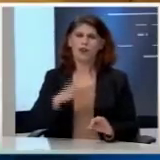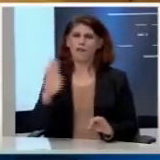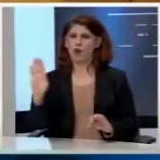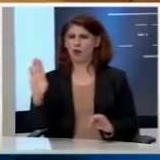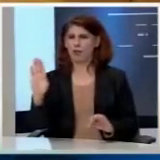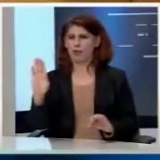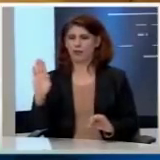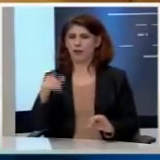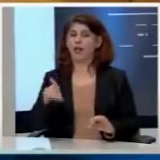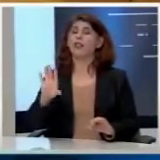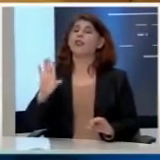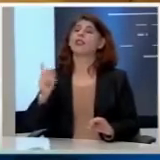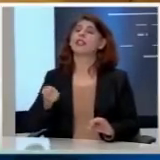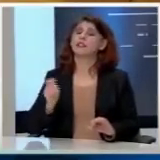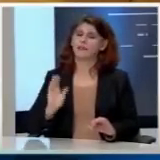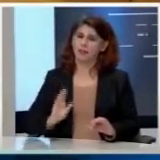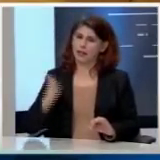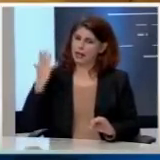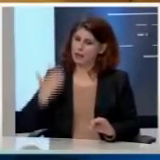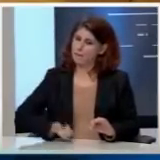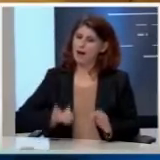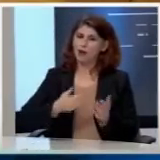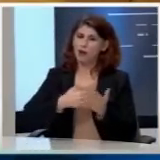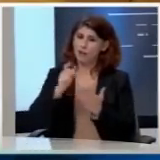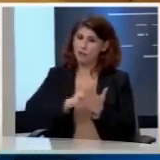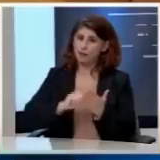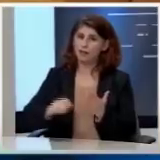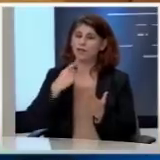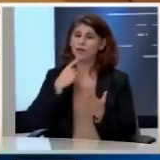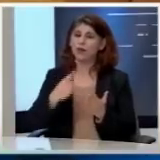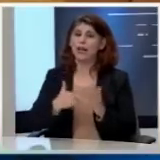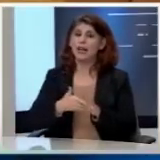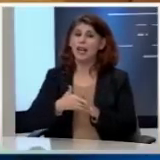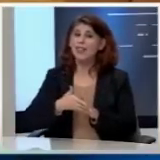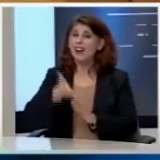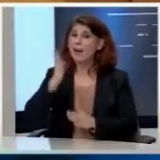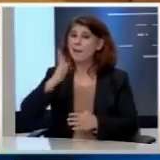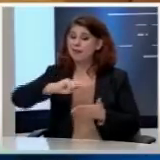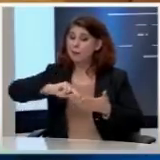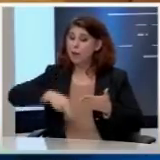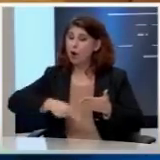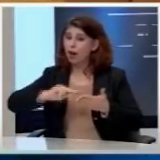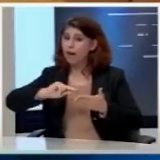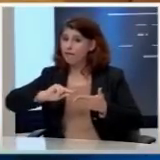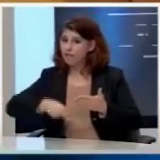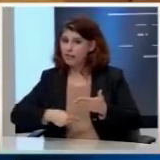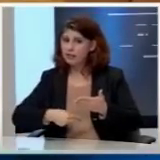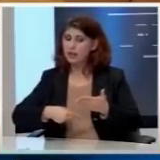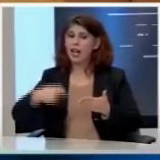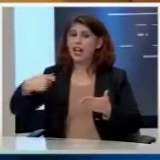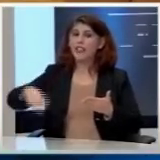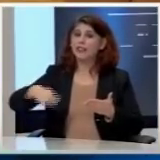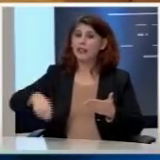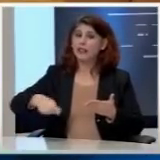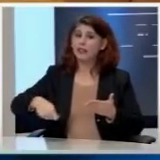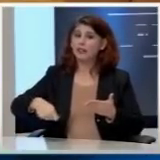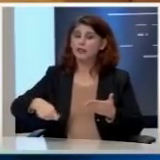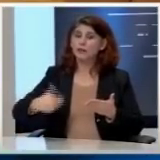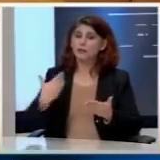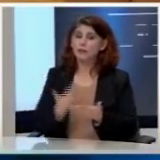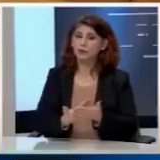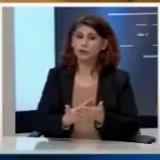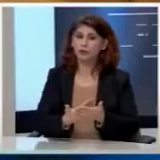συμβαίνει αυτό. Δεν συμβαίνει. Υπάρχουν δημοσιεύματα τα οποία λένε για 15 υπογραφές δικαστικών που ζητούν να